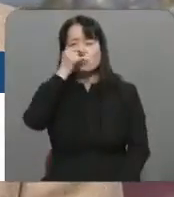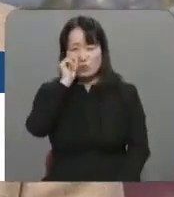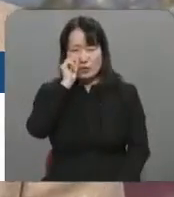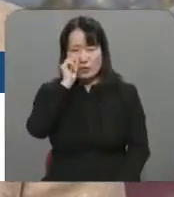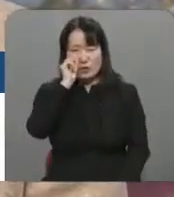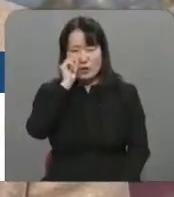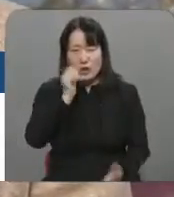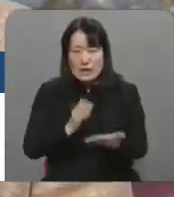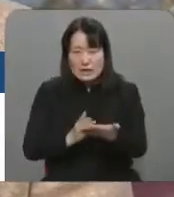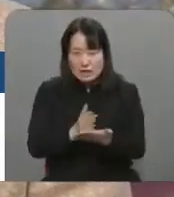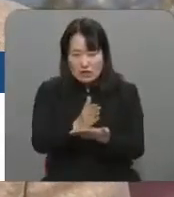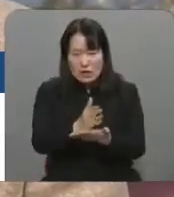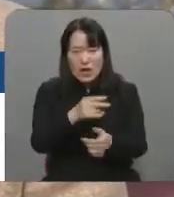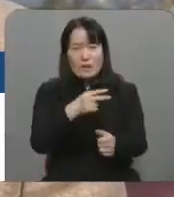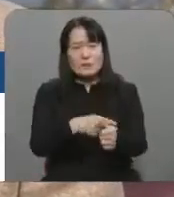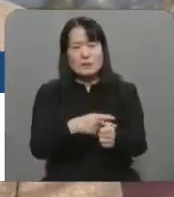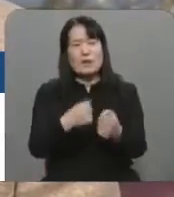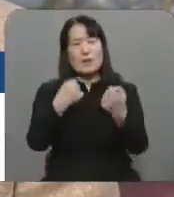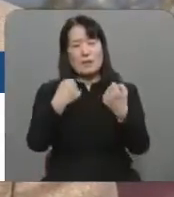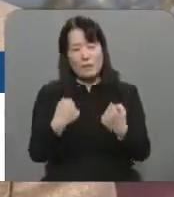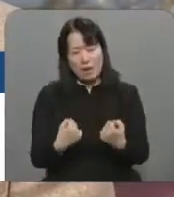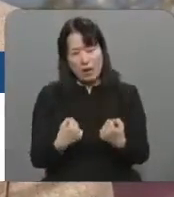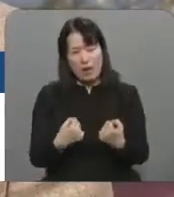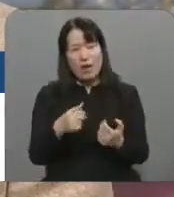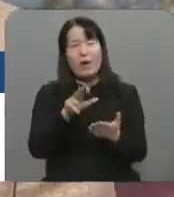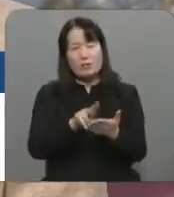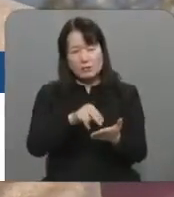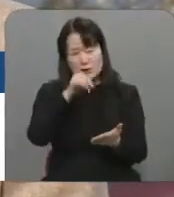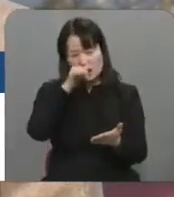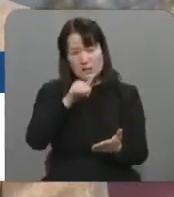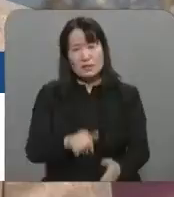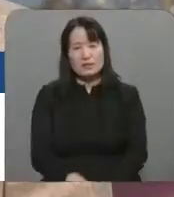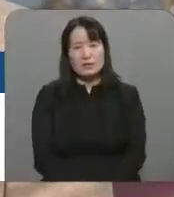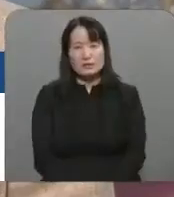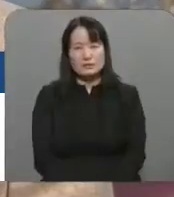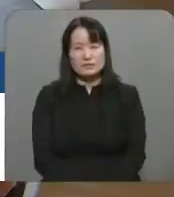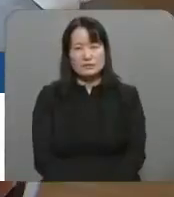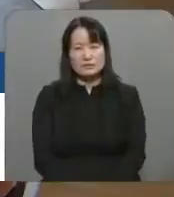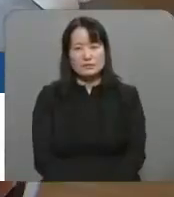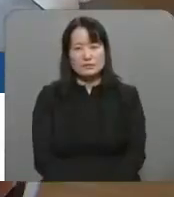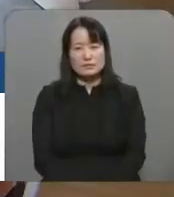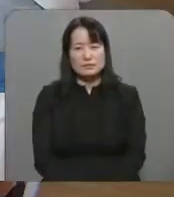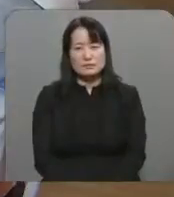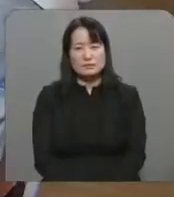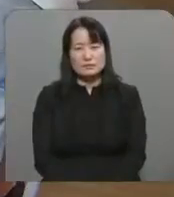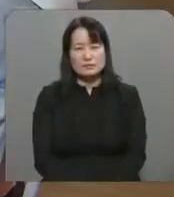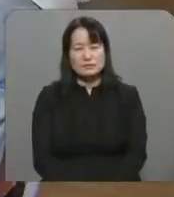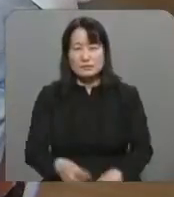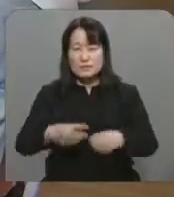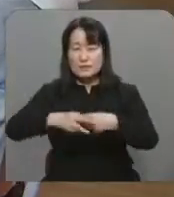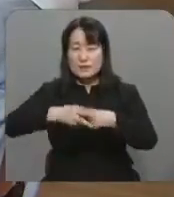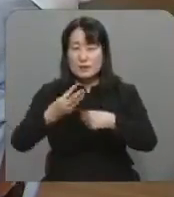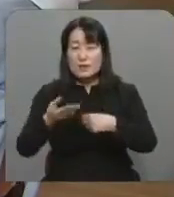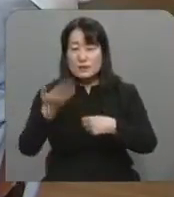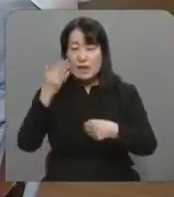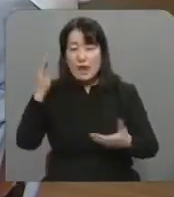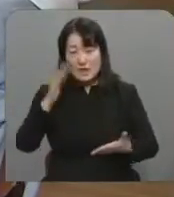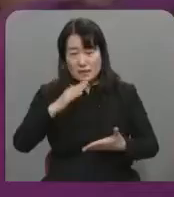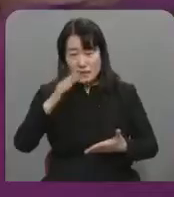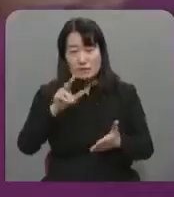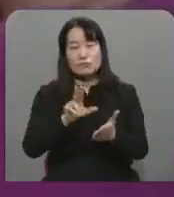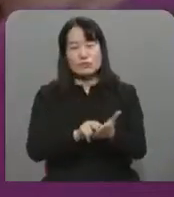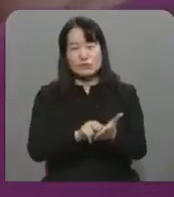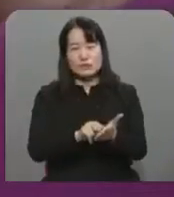돌봄 전담사들의 배치라든가 그런 문제들이 좀 이렇게 같이 맞물려져 있어서 3학년 이상 학생들도